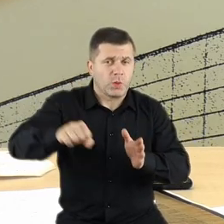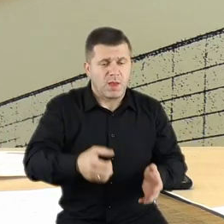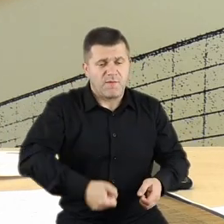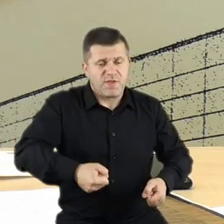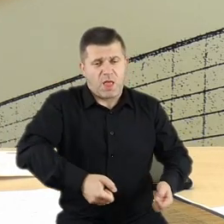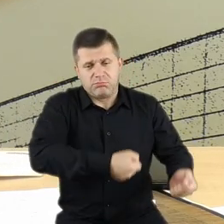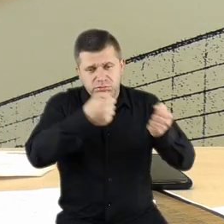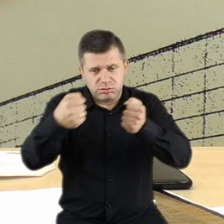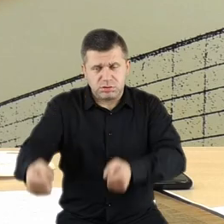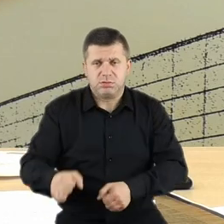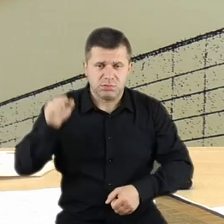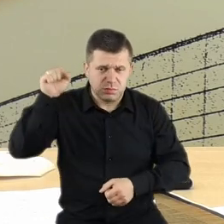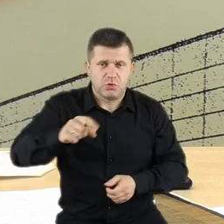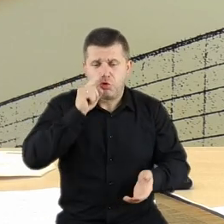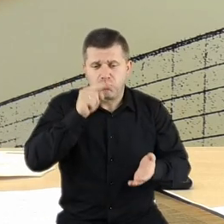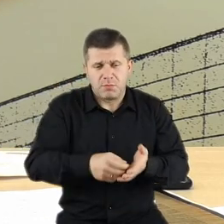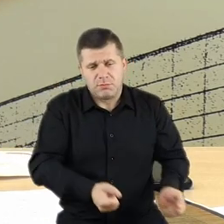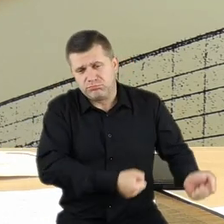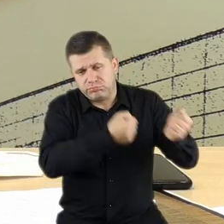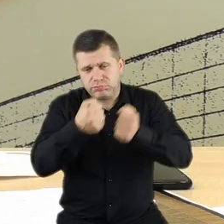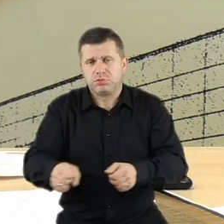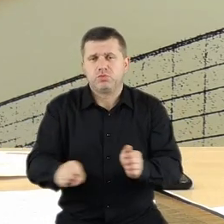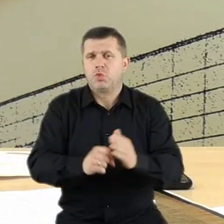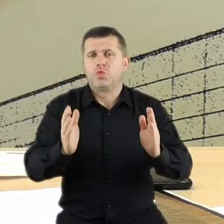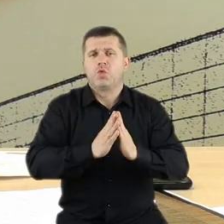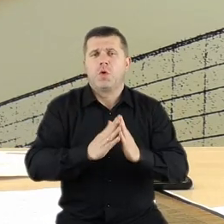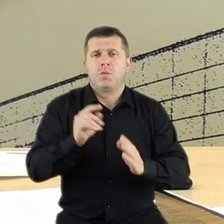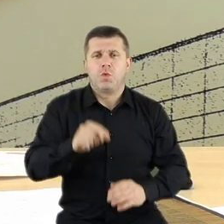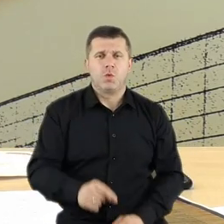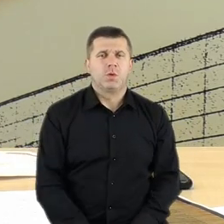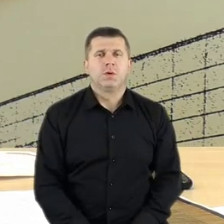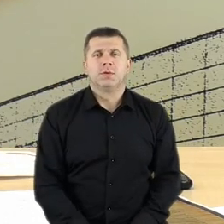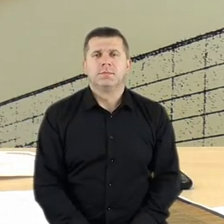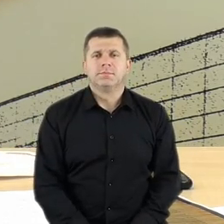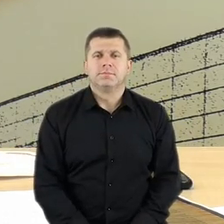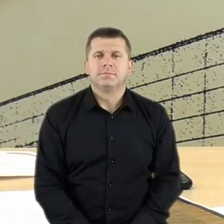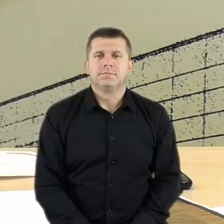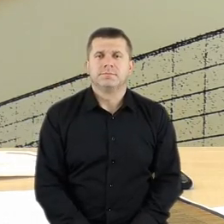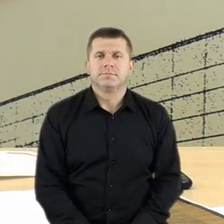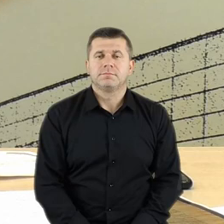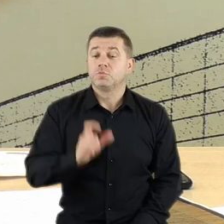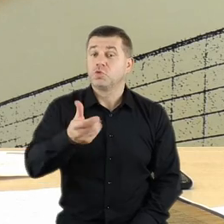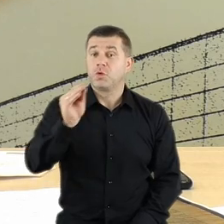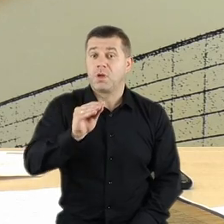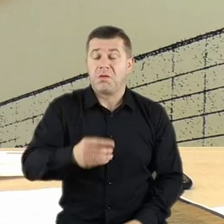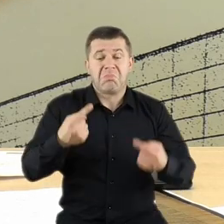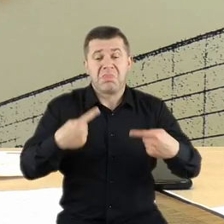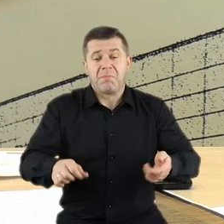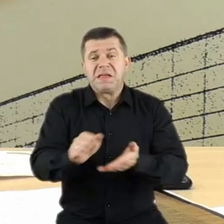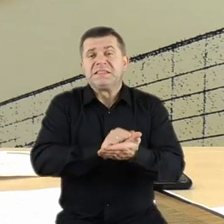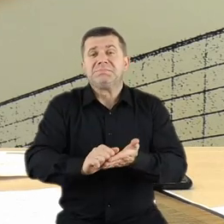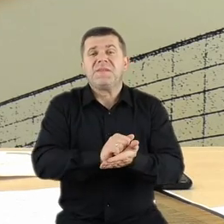ciągnąć i dopiero ją przynieść do zus-u No i co jeszcze No nie było zmywarek